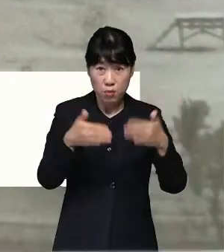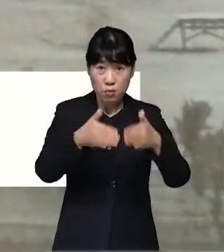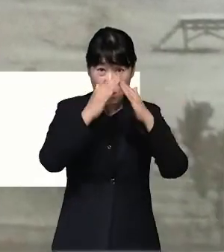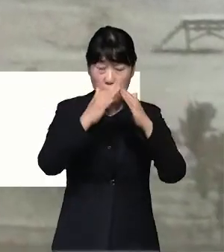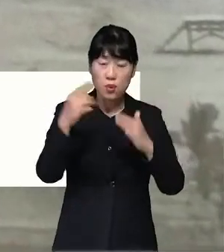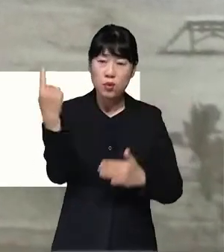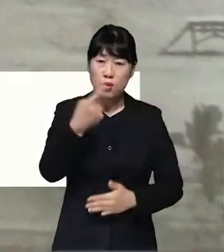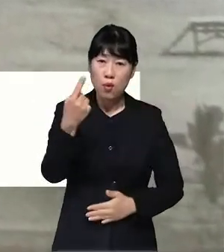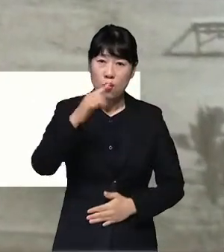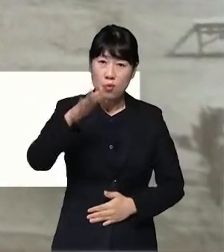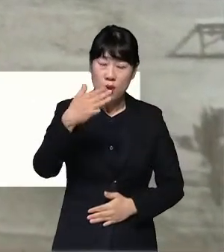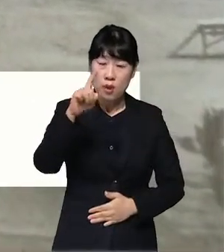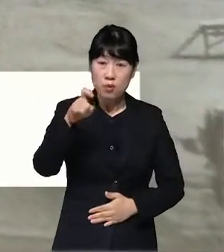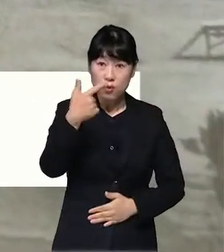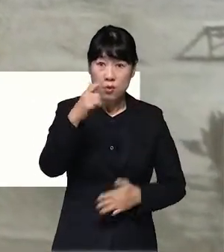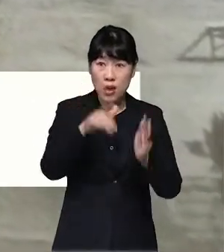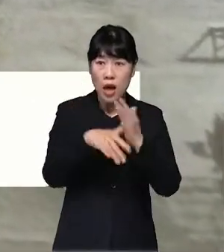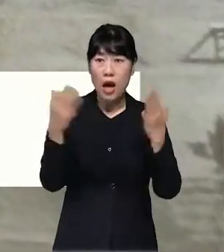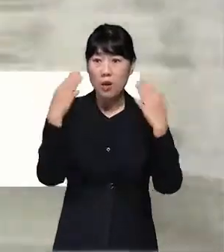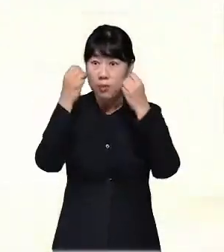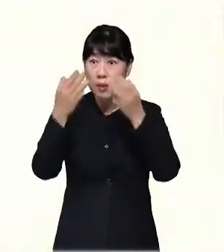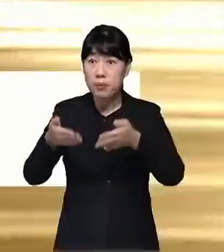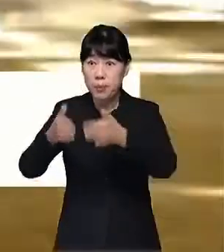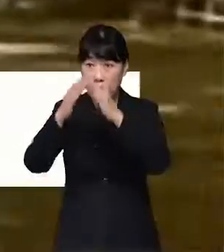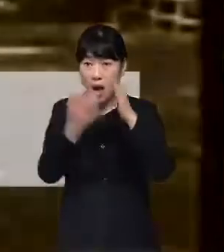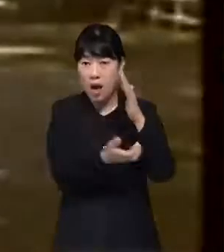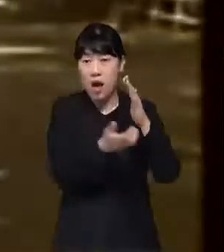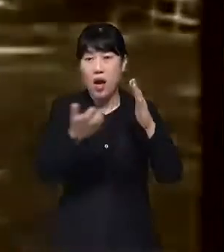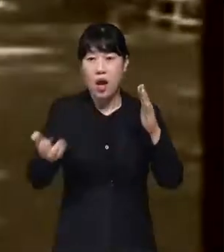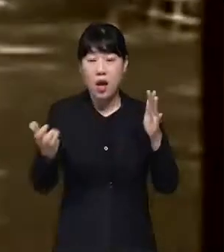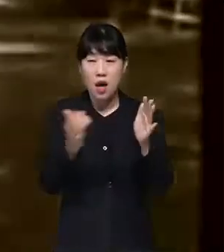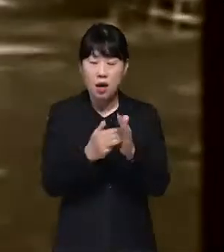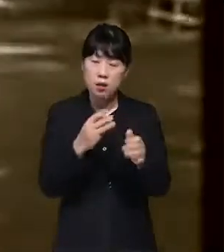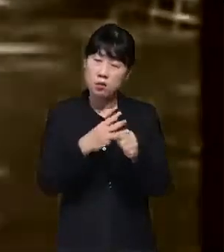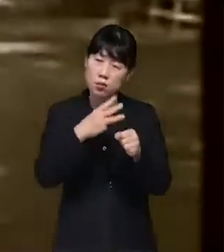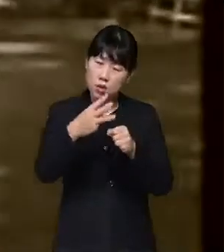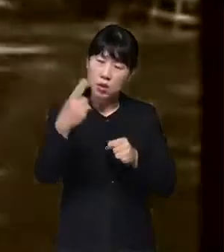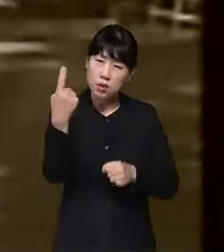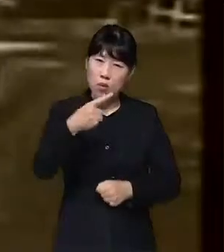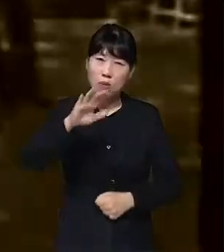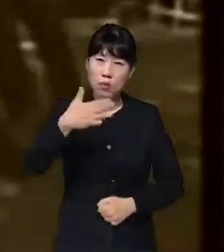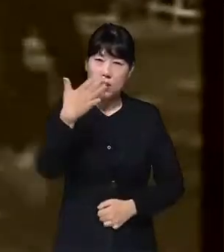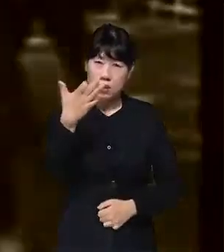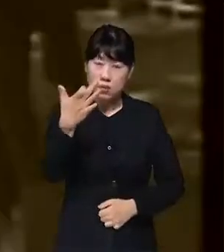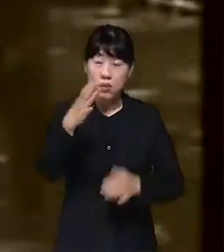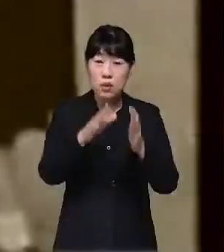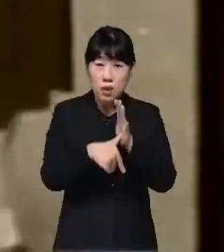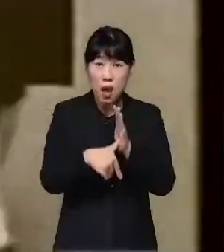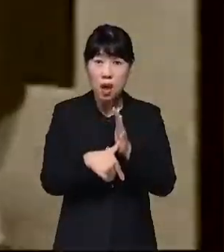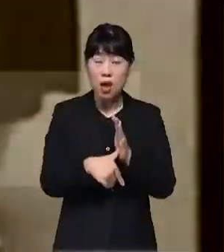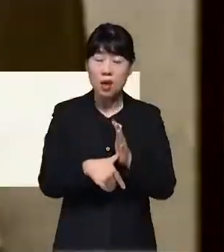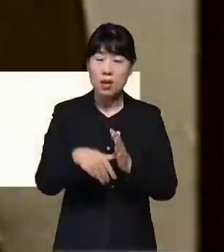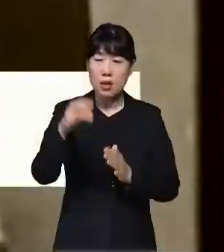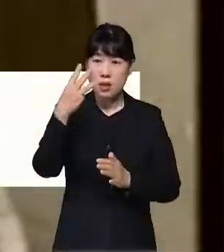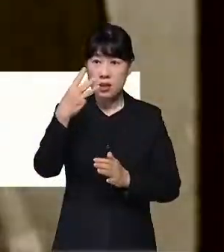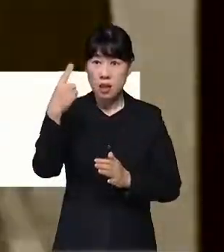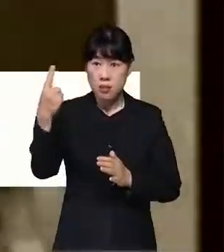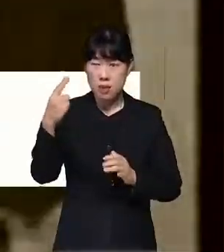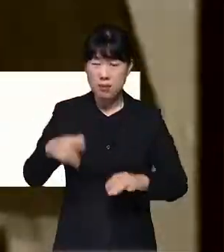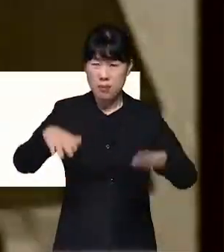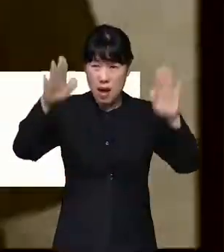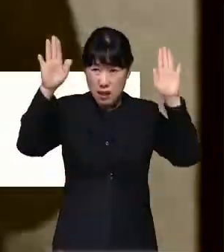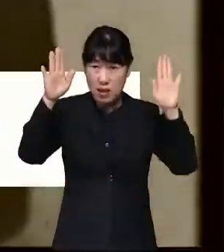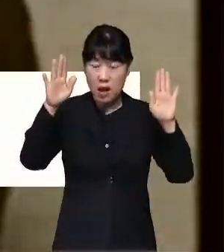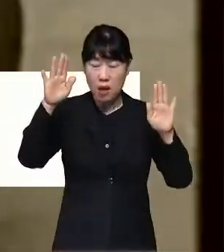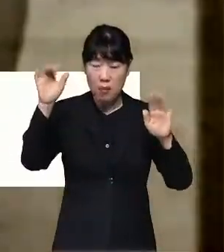1916년 교사를 새로 지어 이전했습니다 3년 뒤인 1919년 법성포 삼일 만세 운동이 일어나자